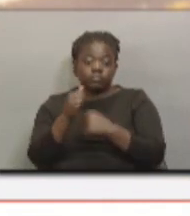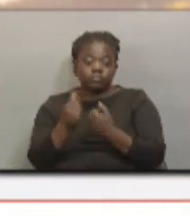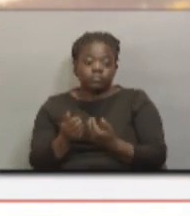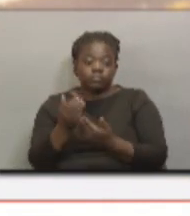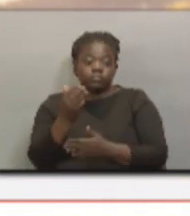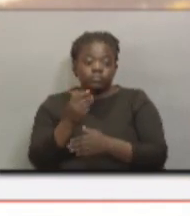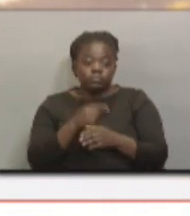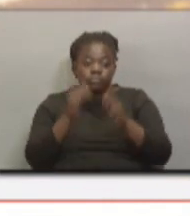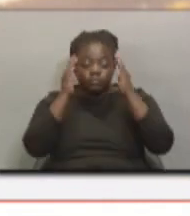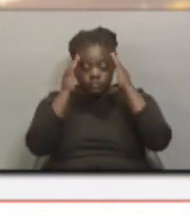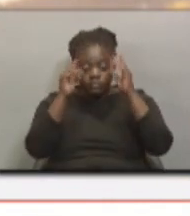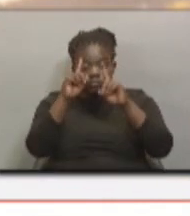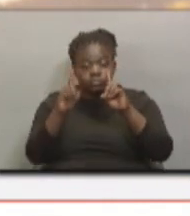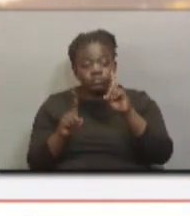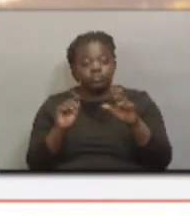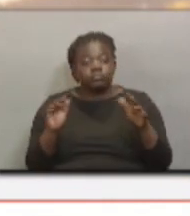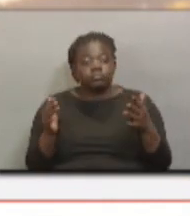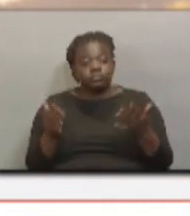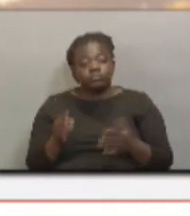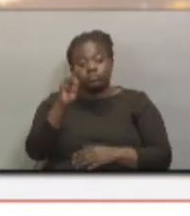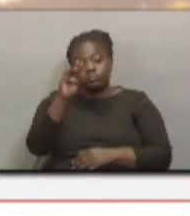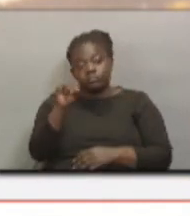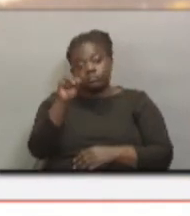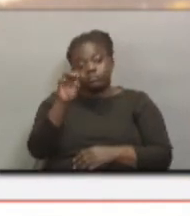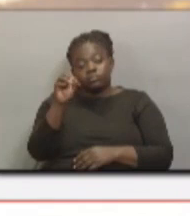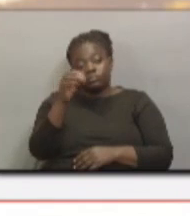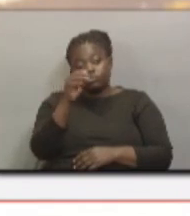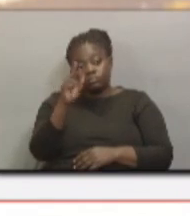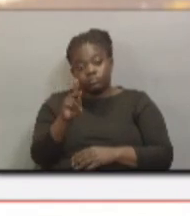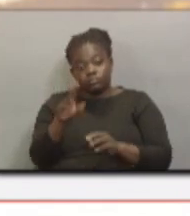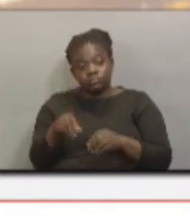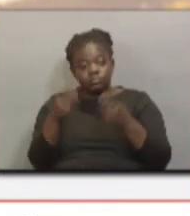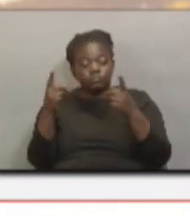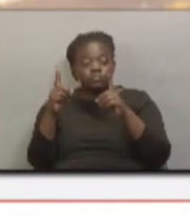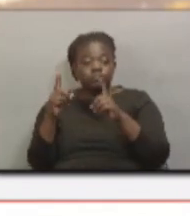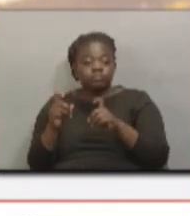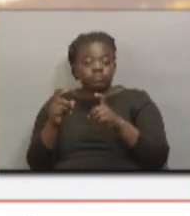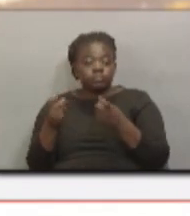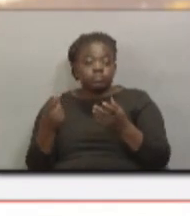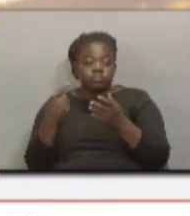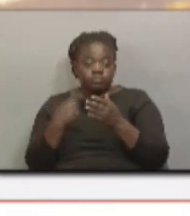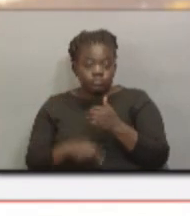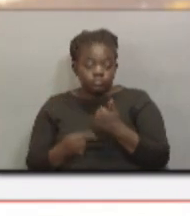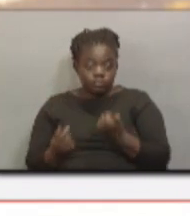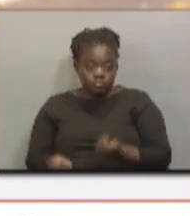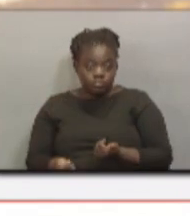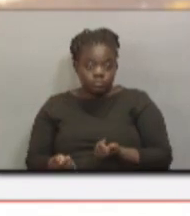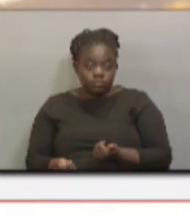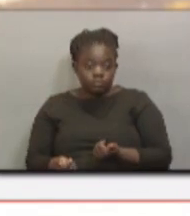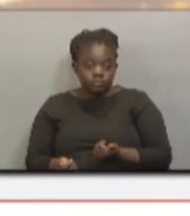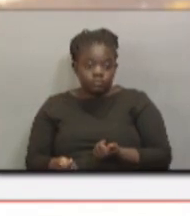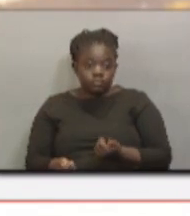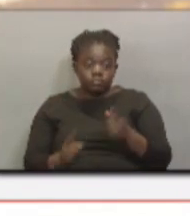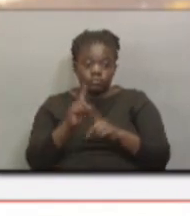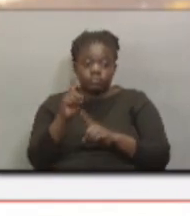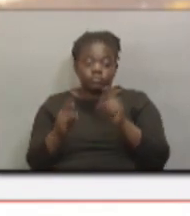akabanga nga tebamanyi ebibuuzo bwe bifaanana. Mukozi zino zigenda kuba w'ekifaananyi ekiki eki nga bwe kiyimiridde ku bibuuzo